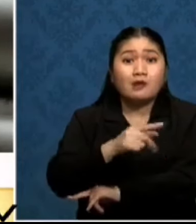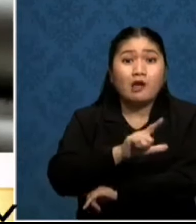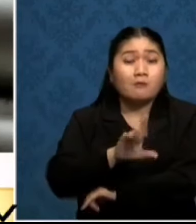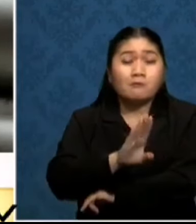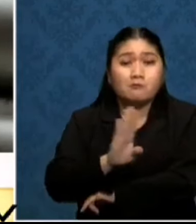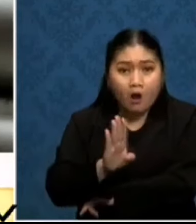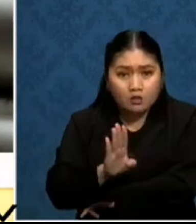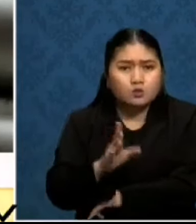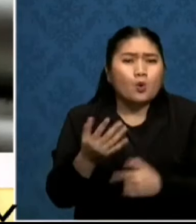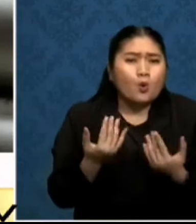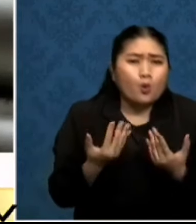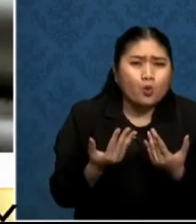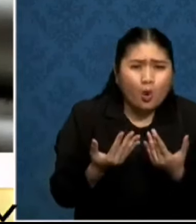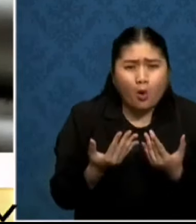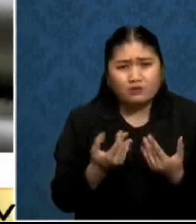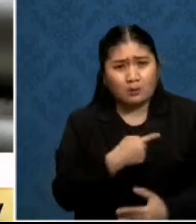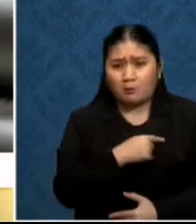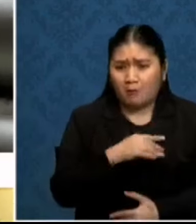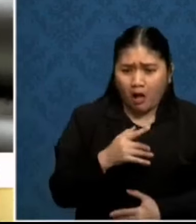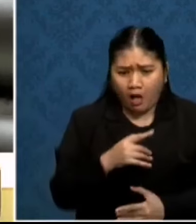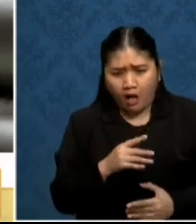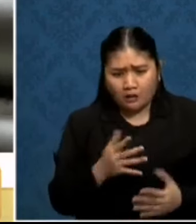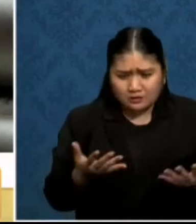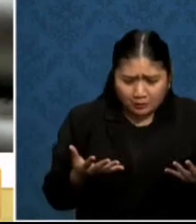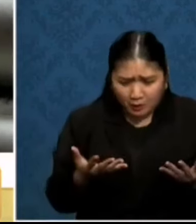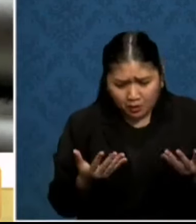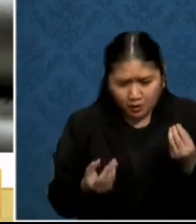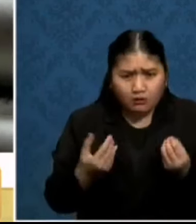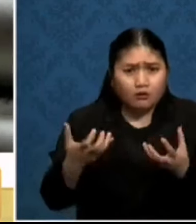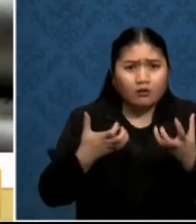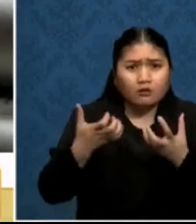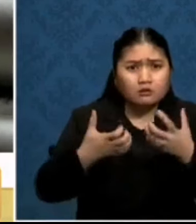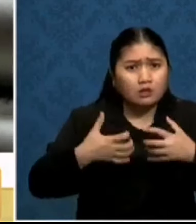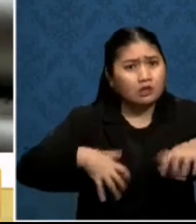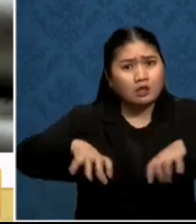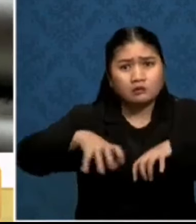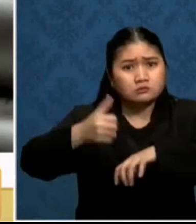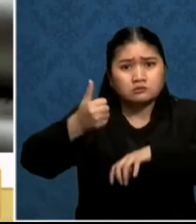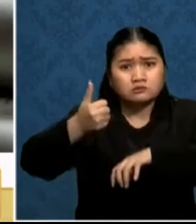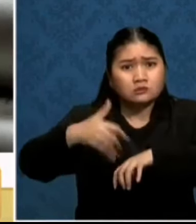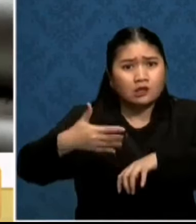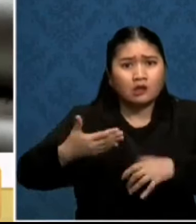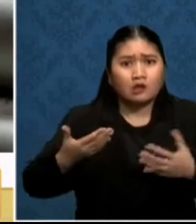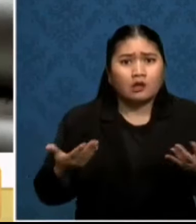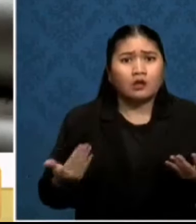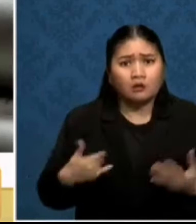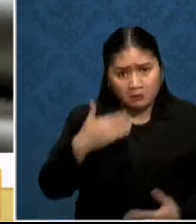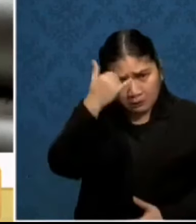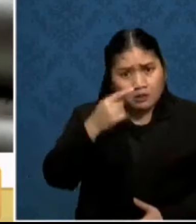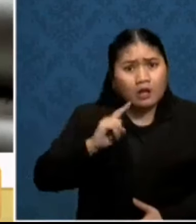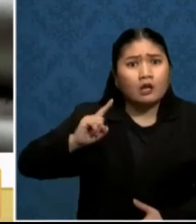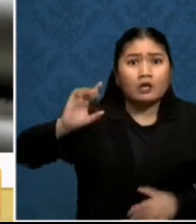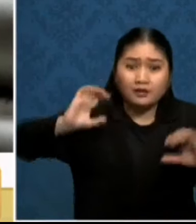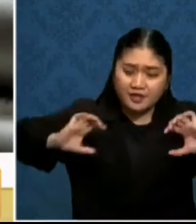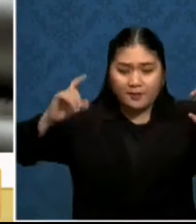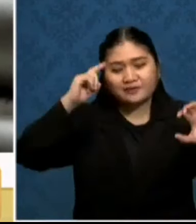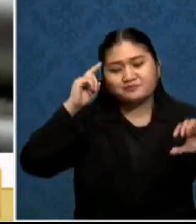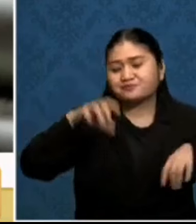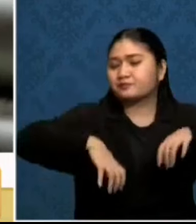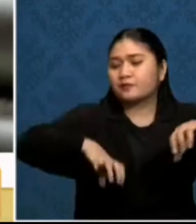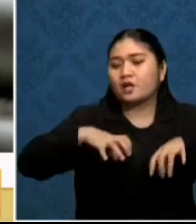ประเด็นมันถึงยังไม่นิ่งและมันนิ่งไม่ได้เพราะรัฐบาลบริหารแบบคิด